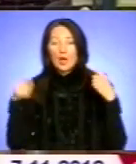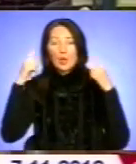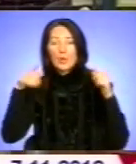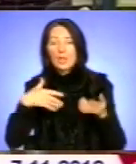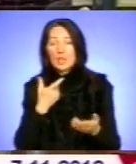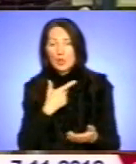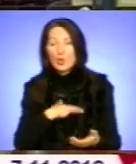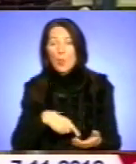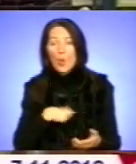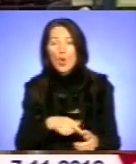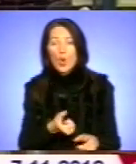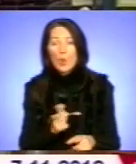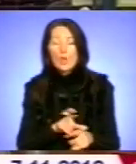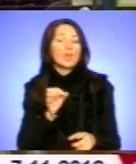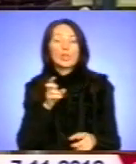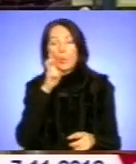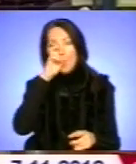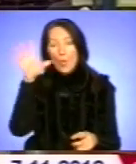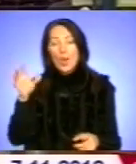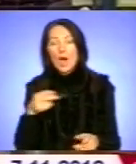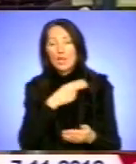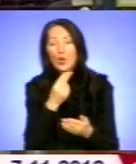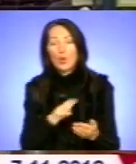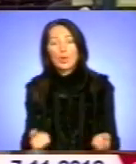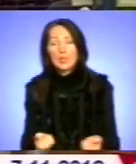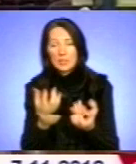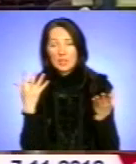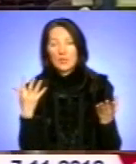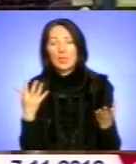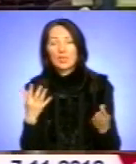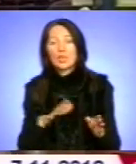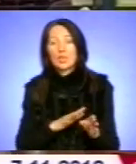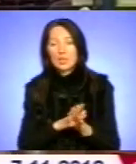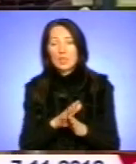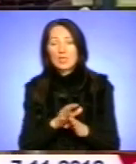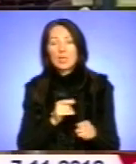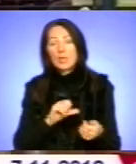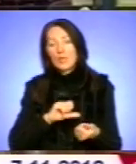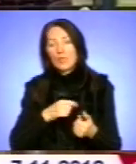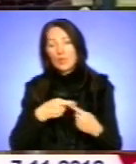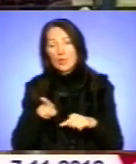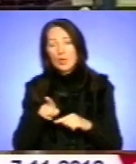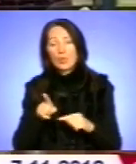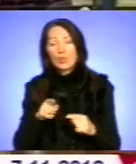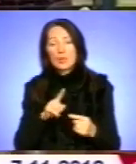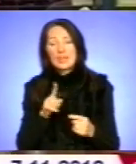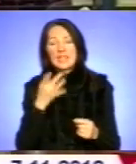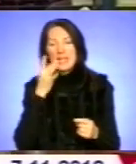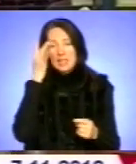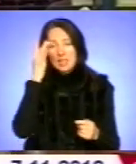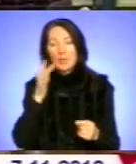більш популярні кольори, яскравіші, насичені, на відміну, наприклад, з